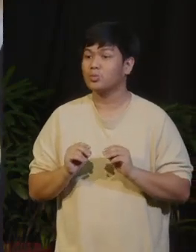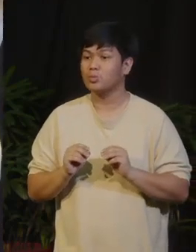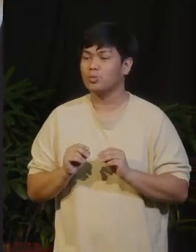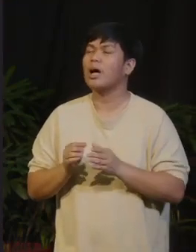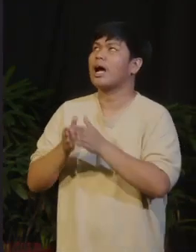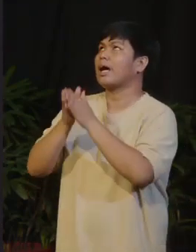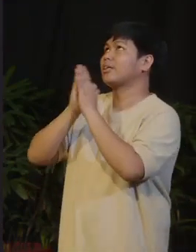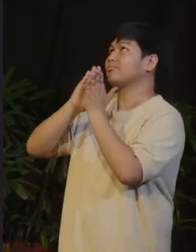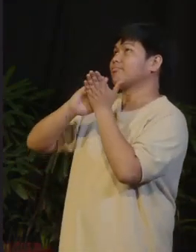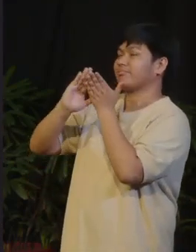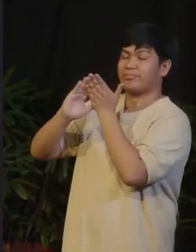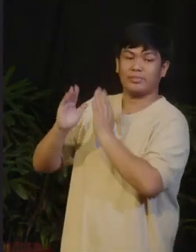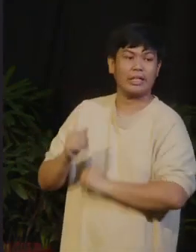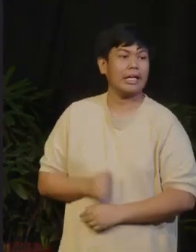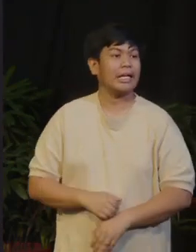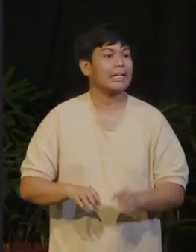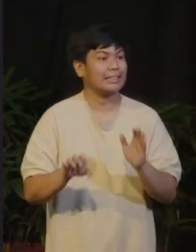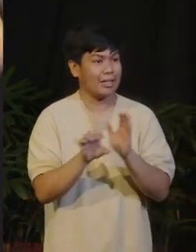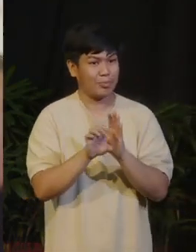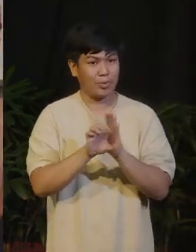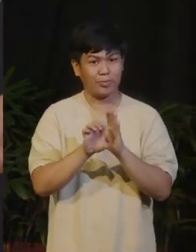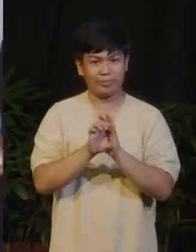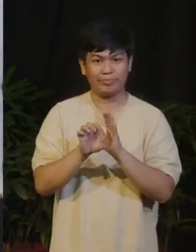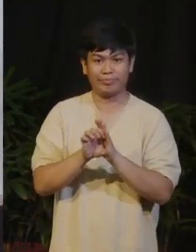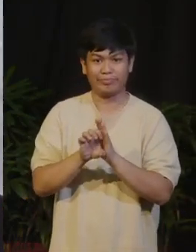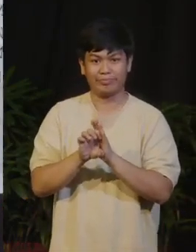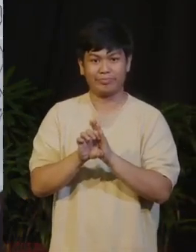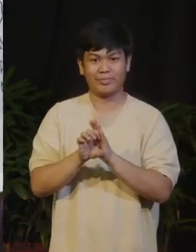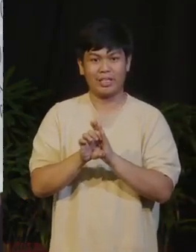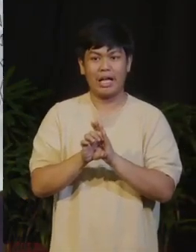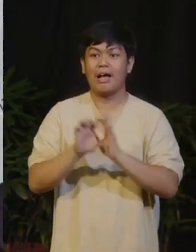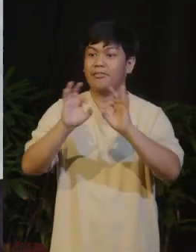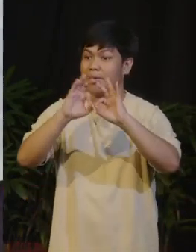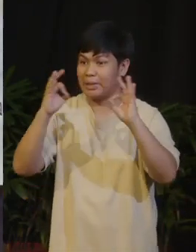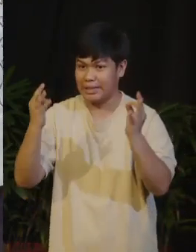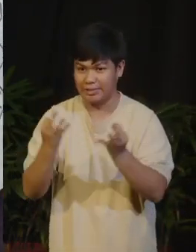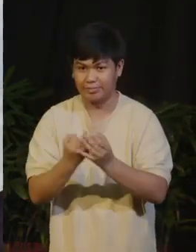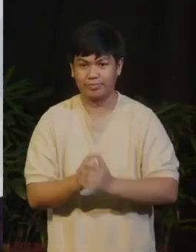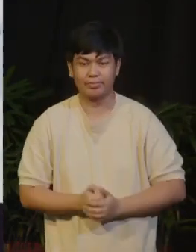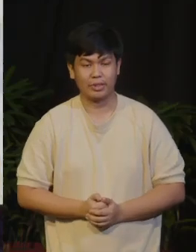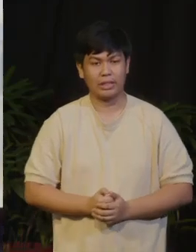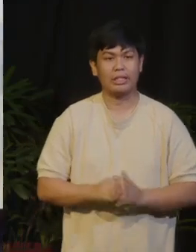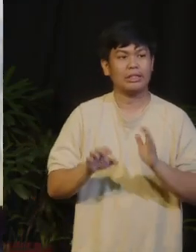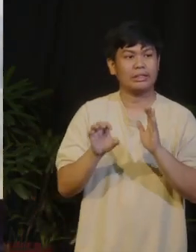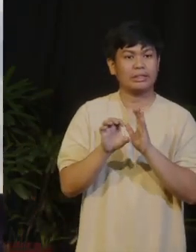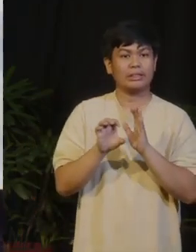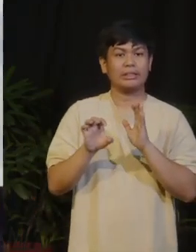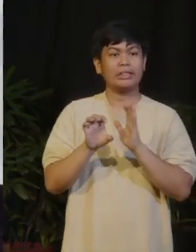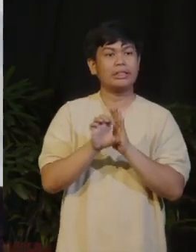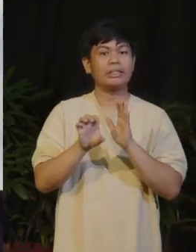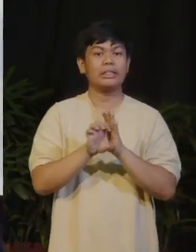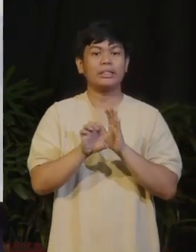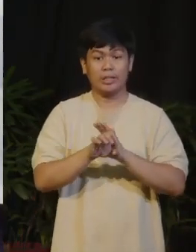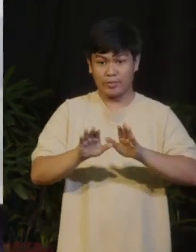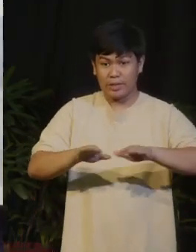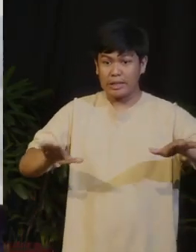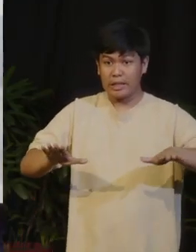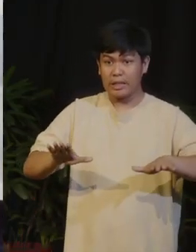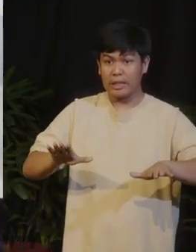ng lahat ng mag-ama, no? O ng mag-anak, kapag tayo nagkakasala sa ating mga